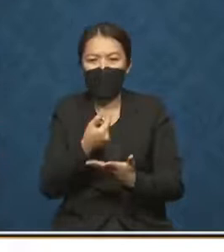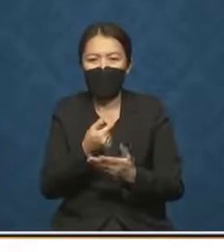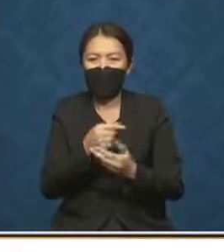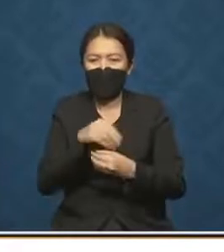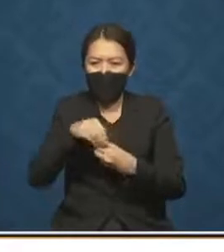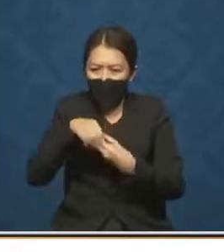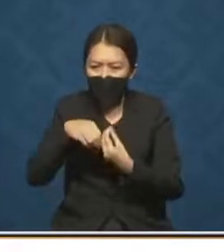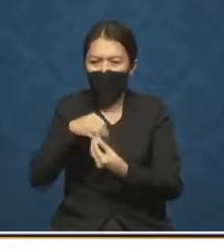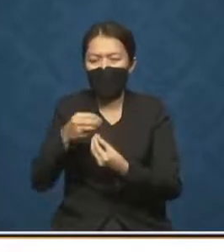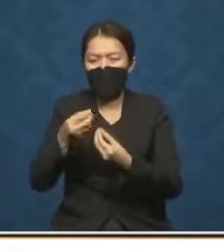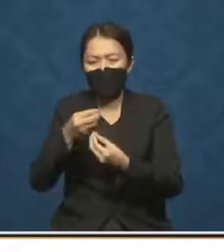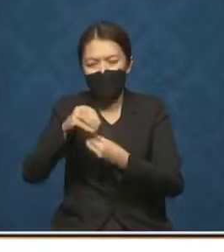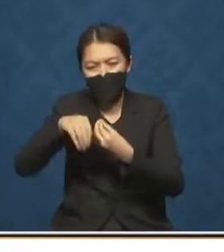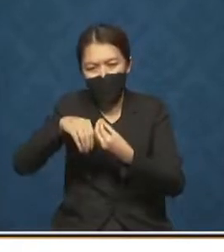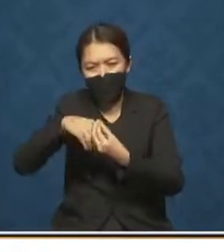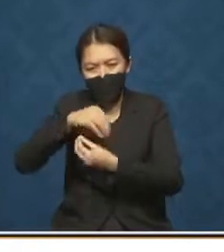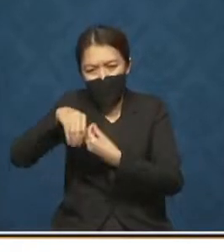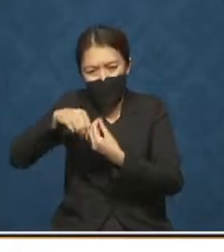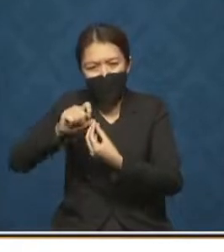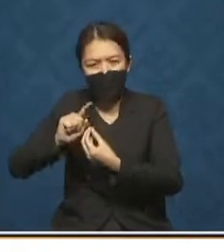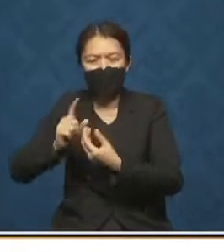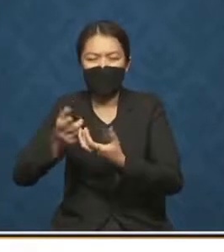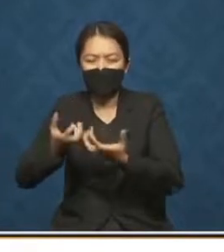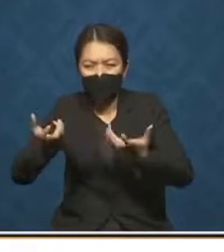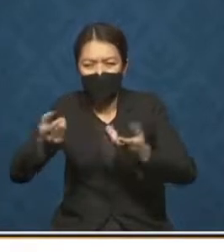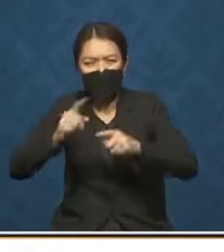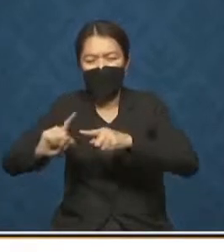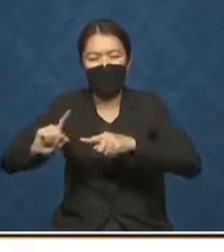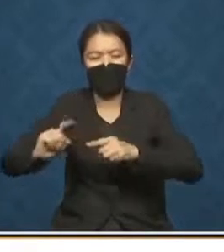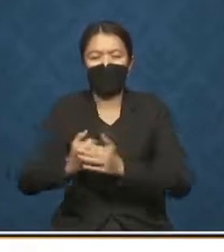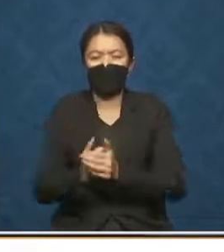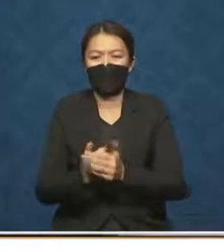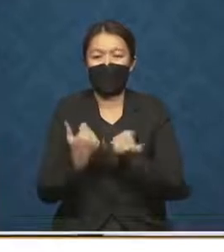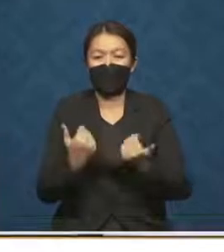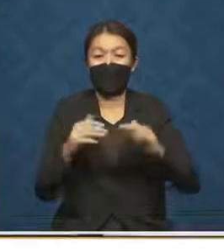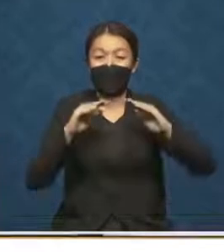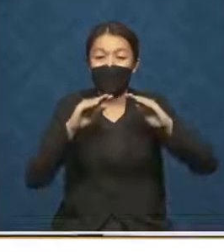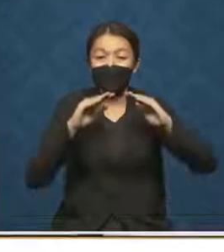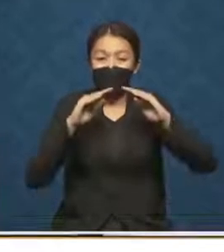ให สินค้า มัแงไป ทั้งบานแล้ ท้ายที่ สุ ก็ลด ลงมา อีก